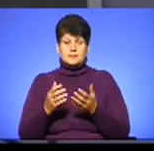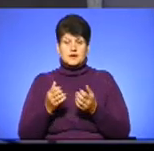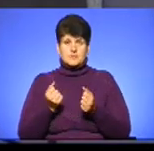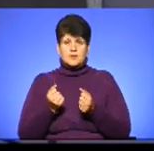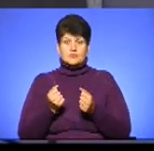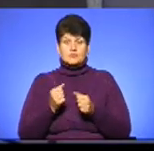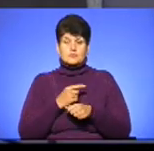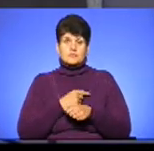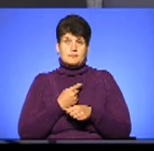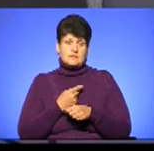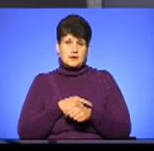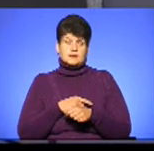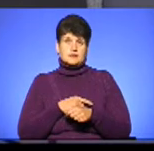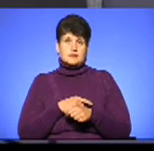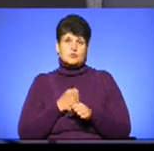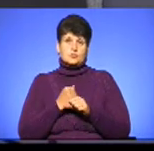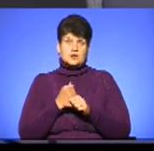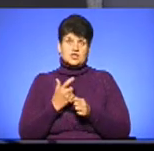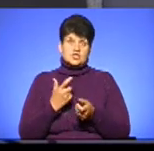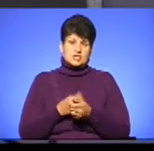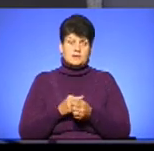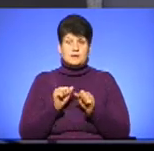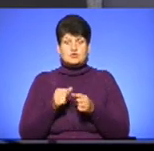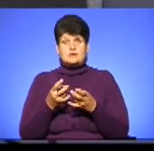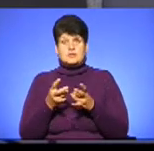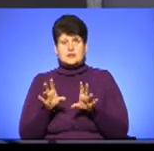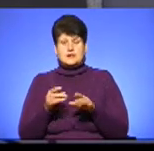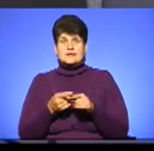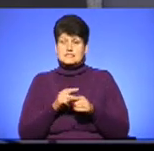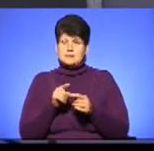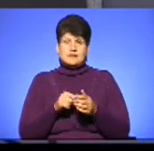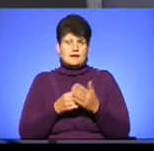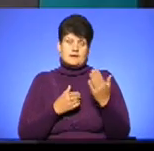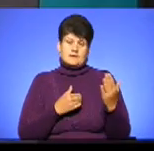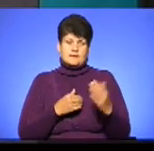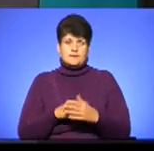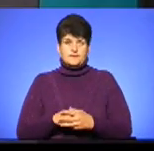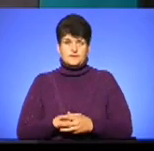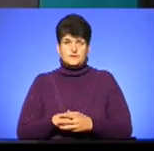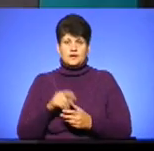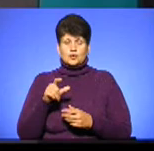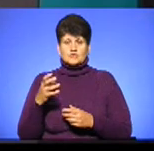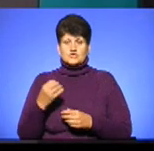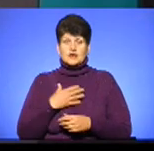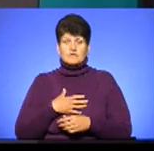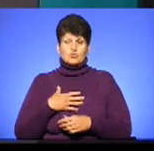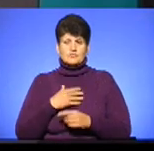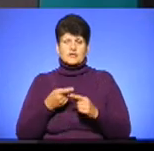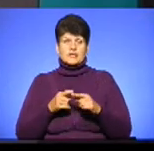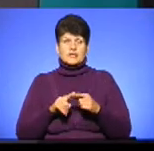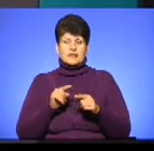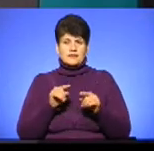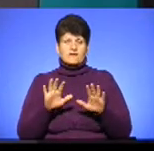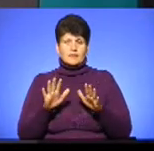їжні приймаючи, проводити щеплення, можливо, не треба, але це вже питання їх, за ними. Люди ще хвилюються в таких випадках, коли